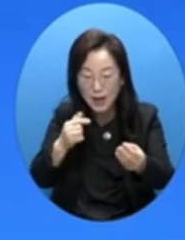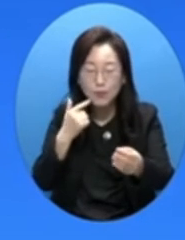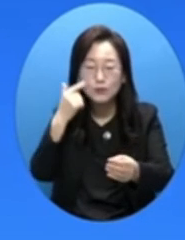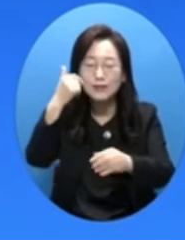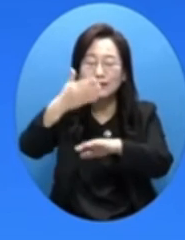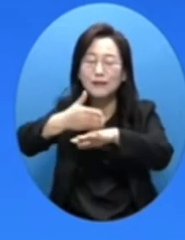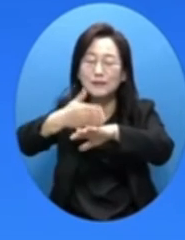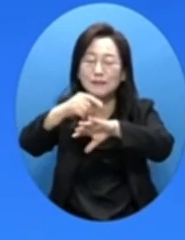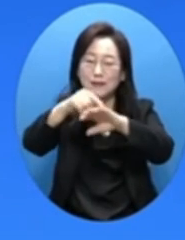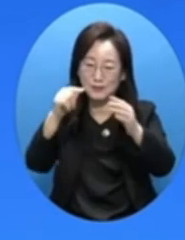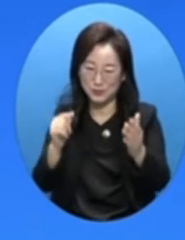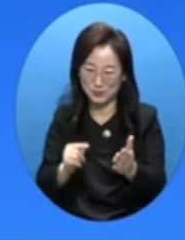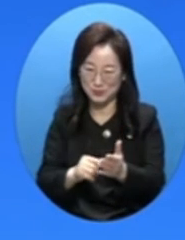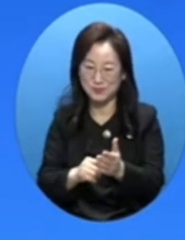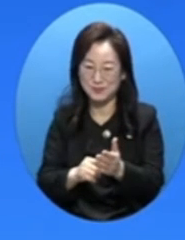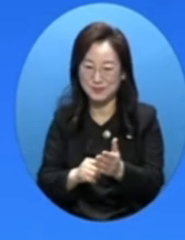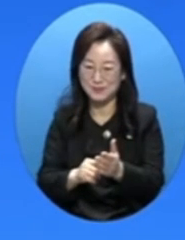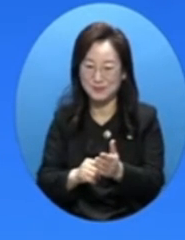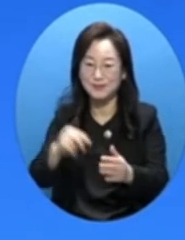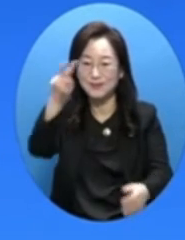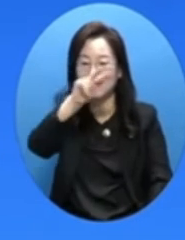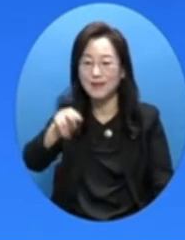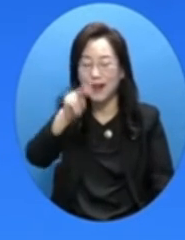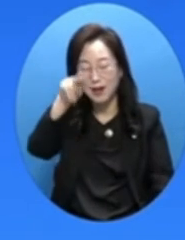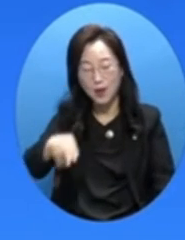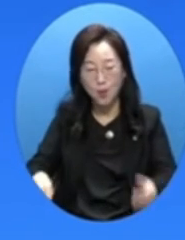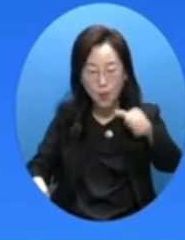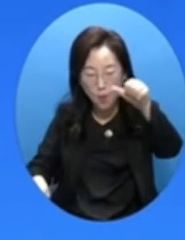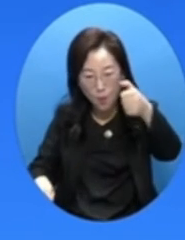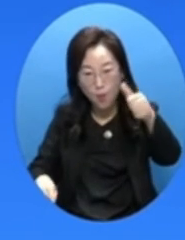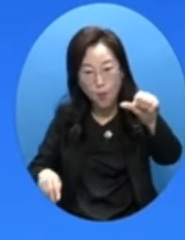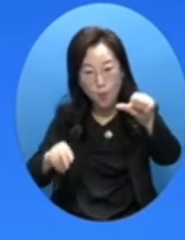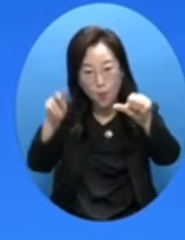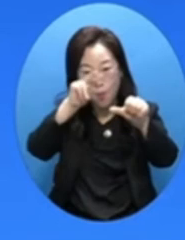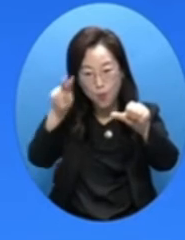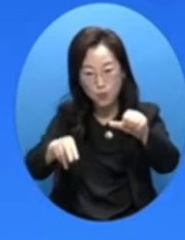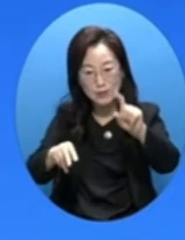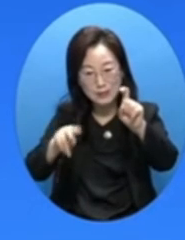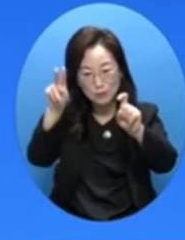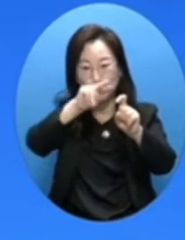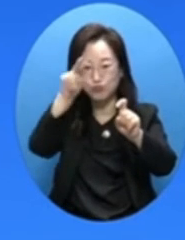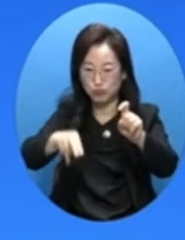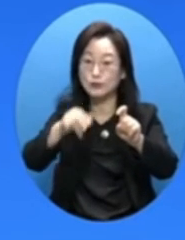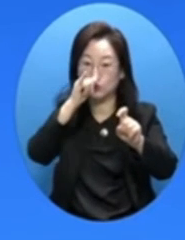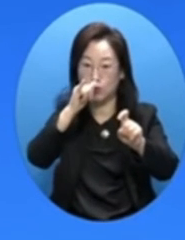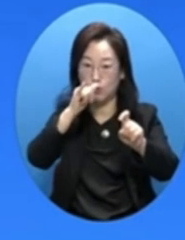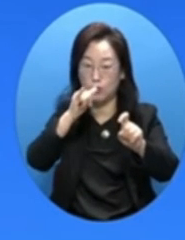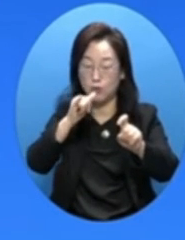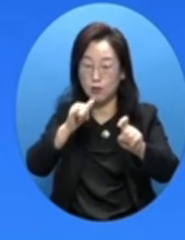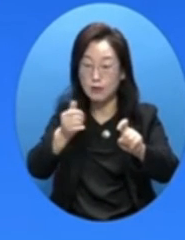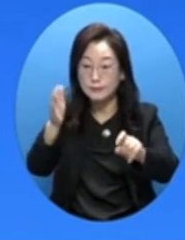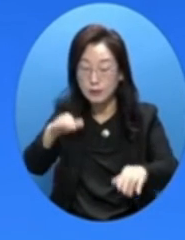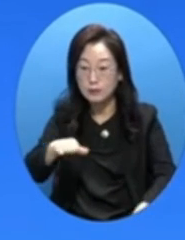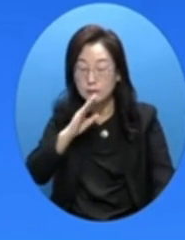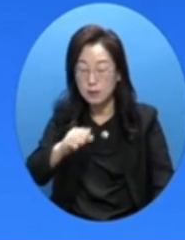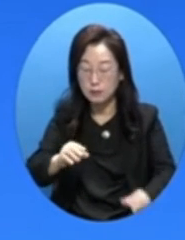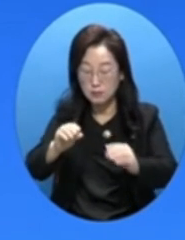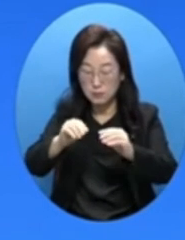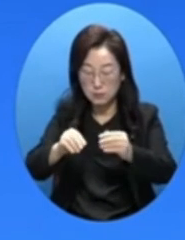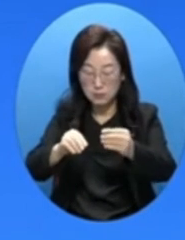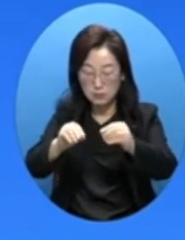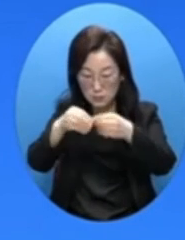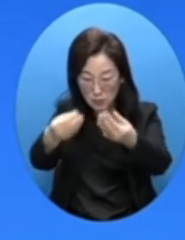감사하는 마음으로 달러를 5불, 10불 이렇게 쥐어주는 적이 있다 하는데, 아, 이분이 5불을 딱 평을 주셨어요.